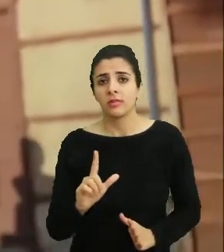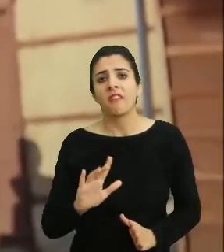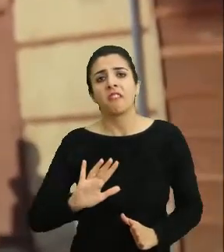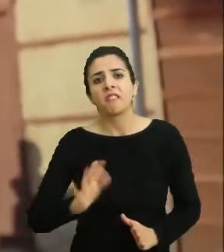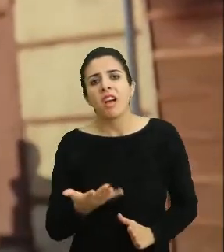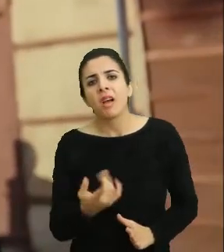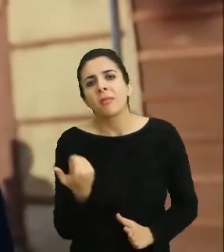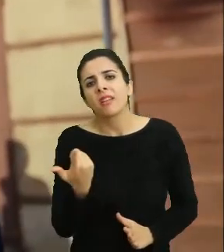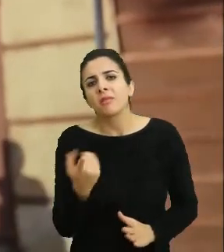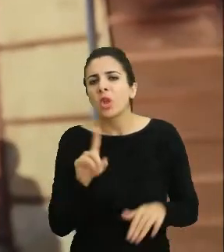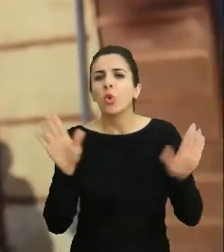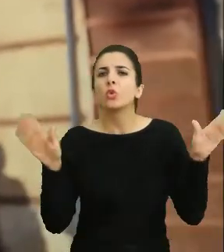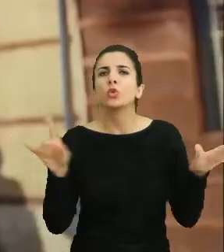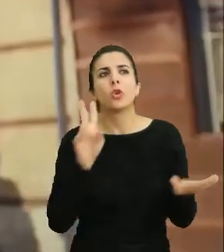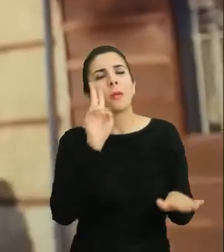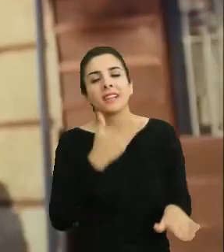Ya da belki kanadı kırık bir kuşu.